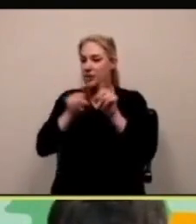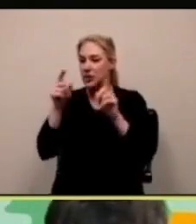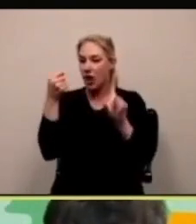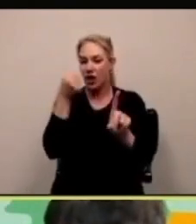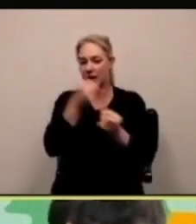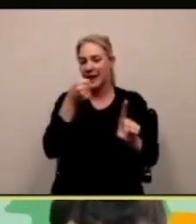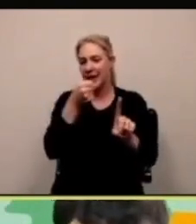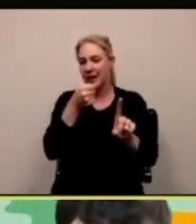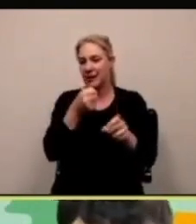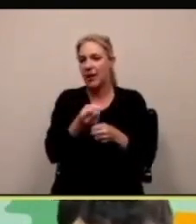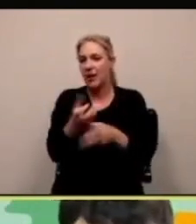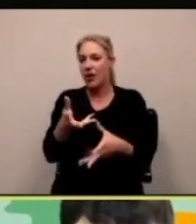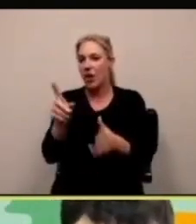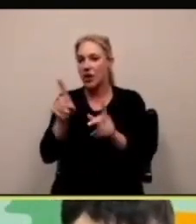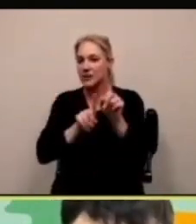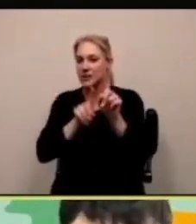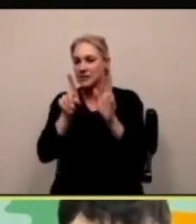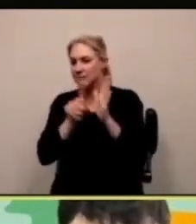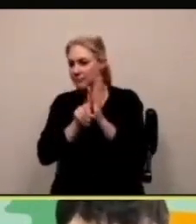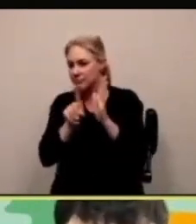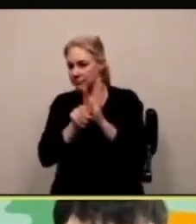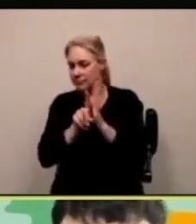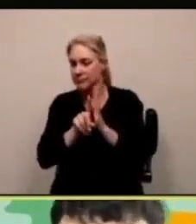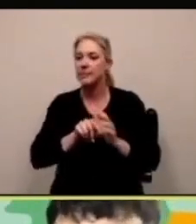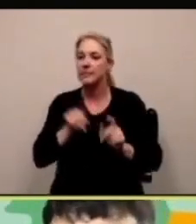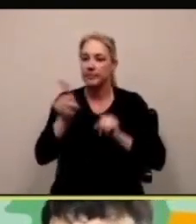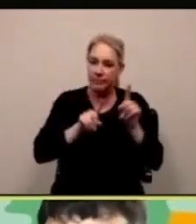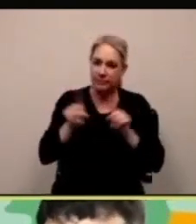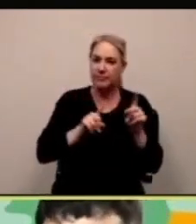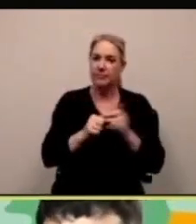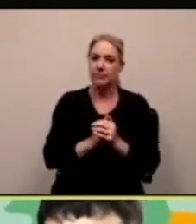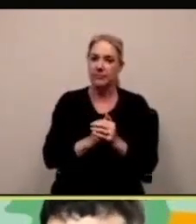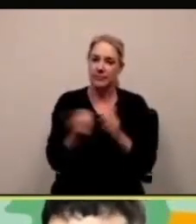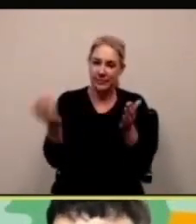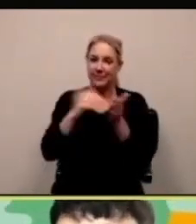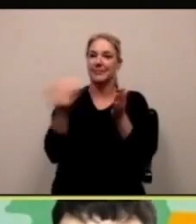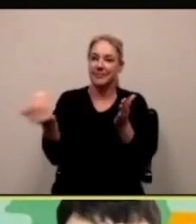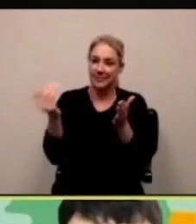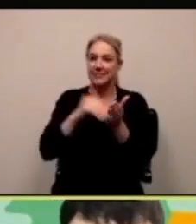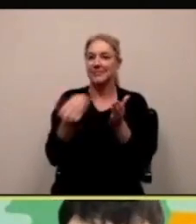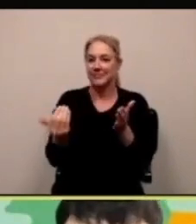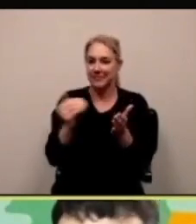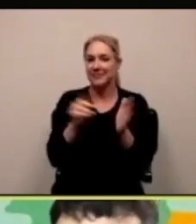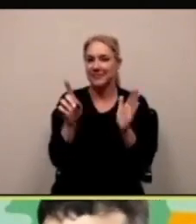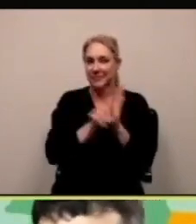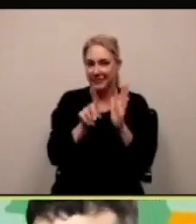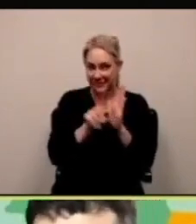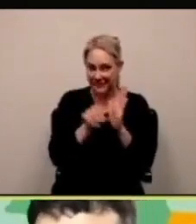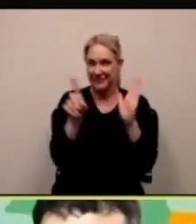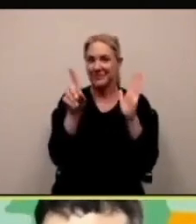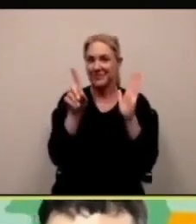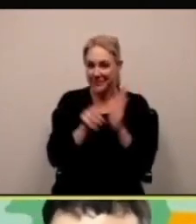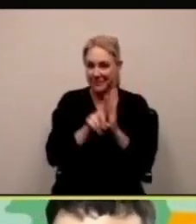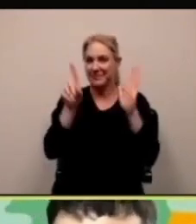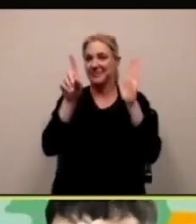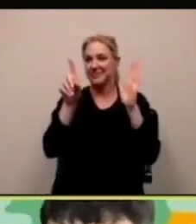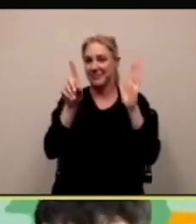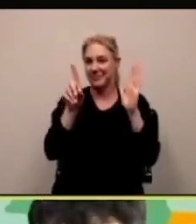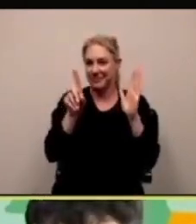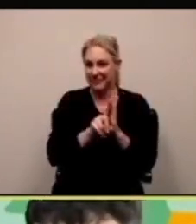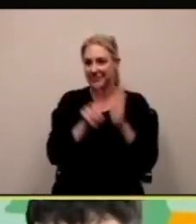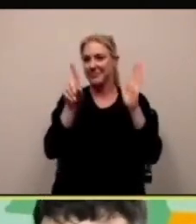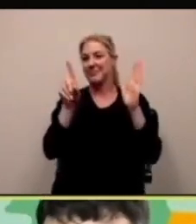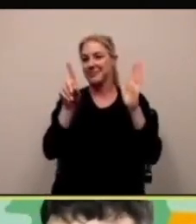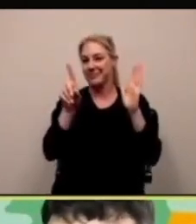たこれであとボールがトラックをあと剃っていくとであとぶつかる短編にあと星